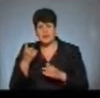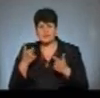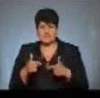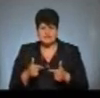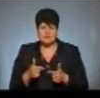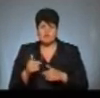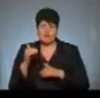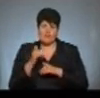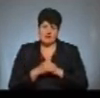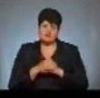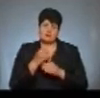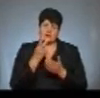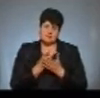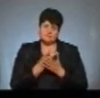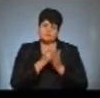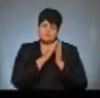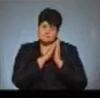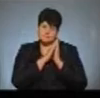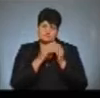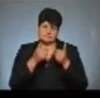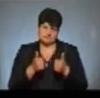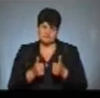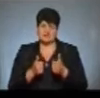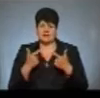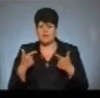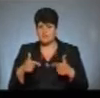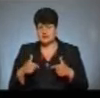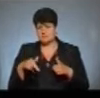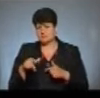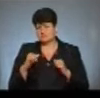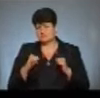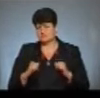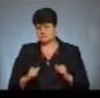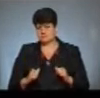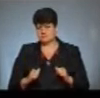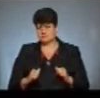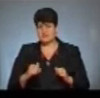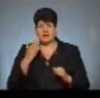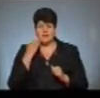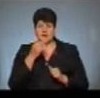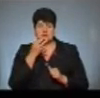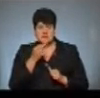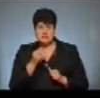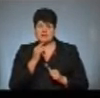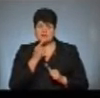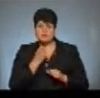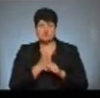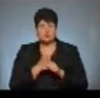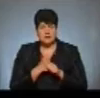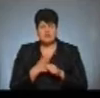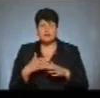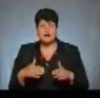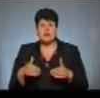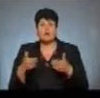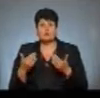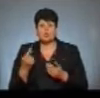екзаменом ввечері лягти, гарно виспатись і на саме екзамен іти спокійним. Легко сказати, важко зробити. Ну, я в такому випадку